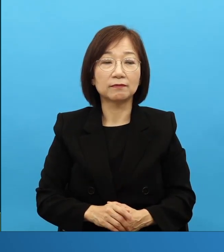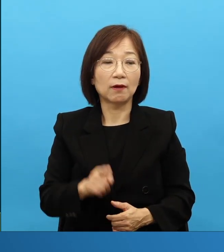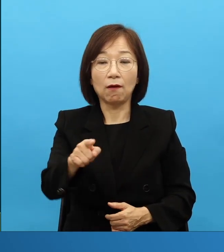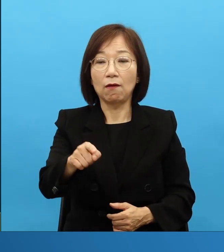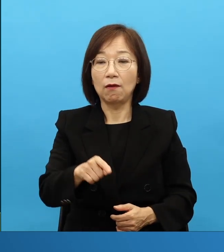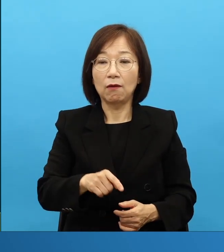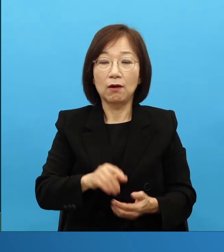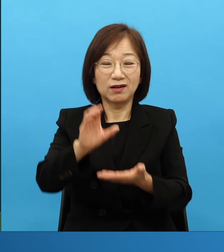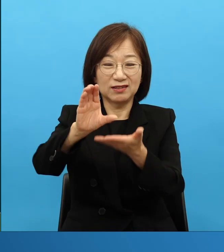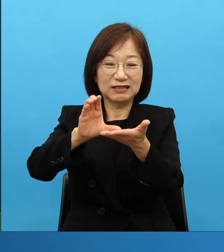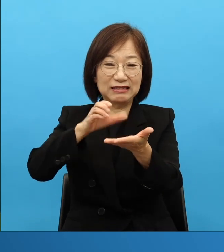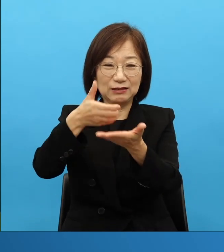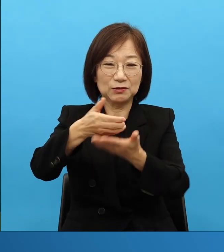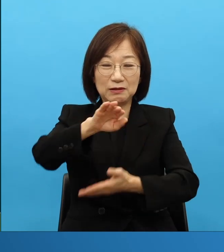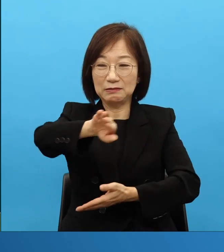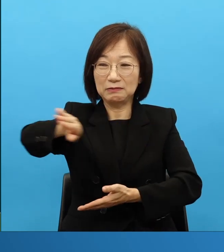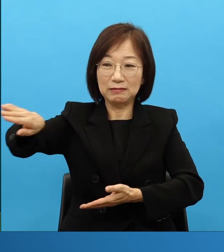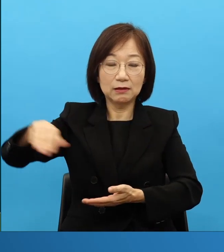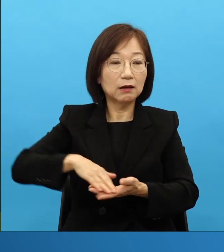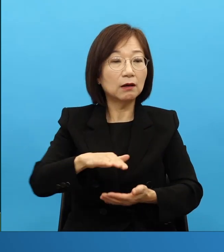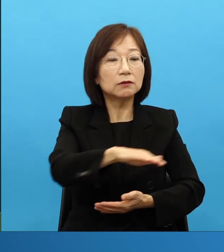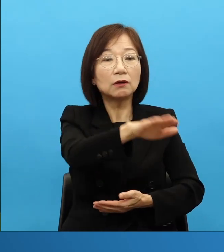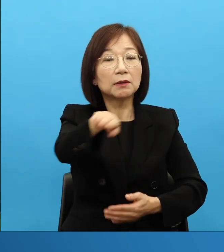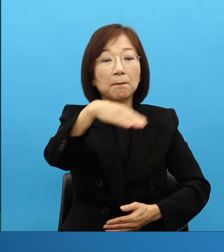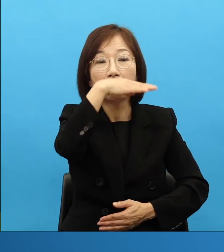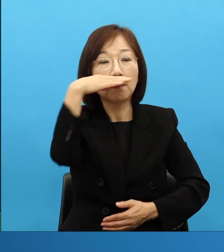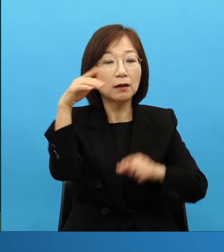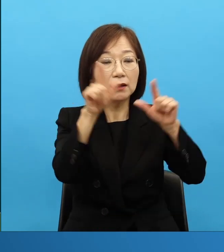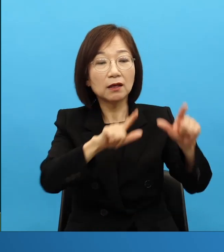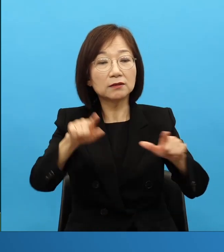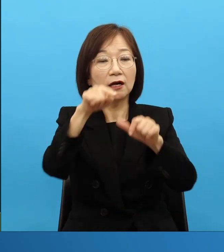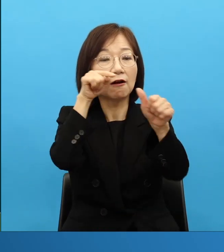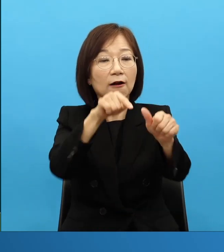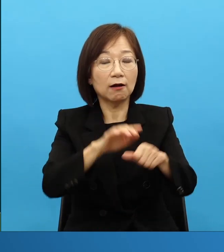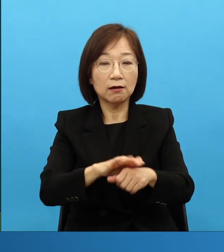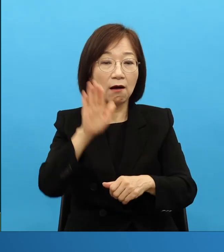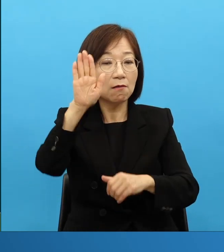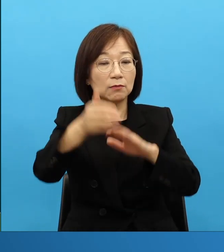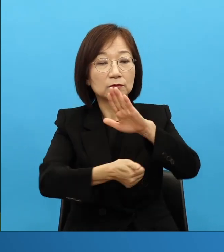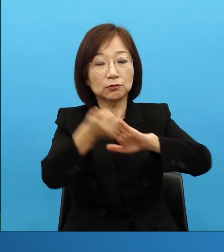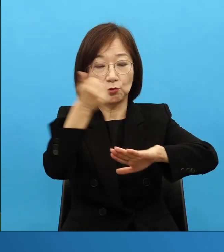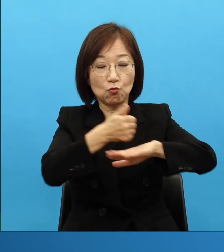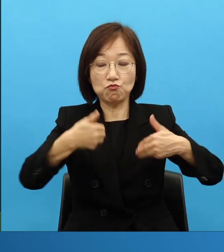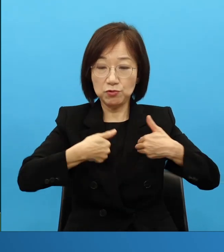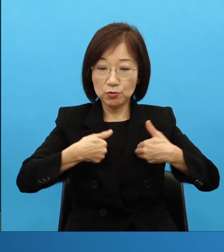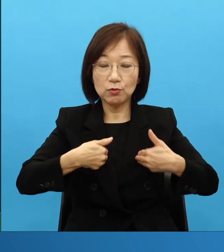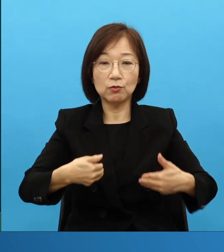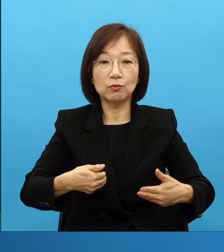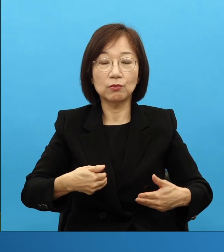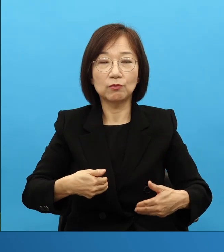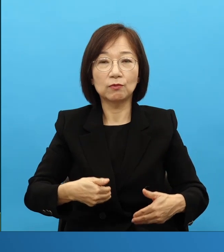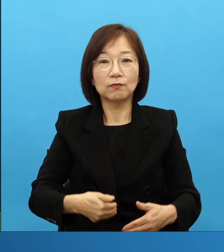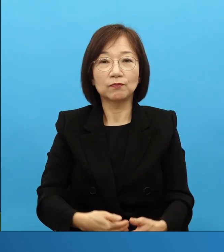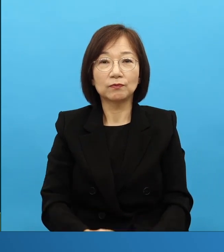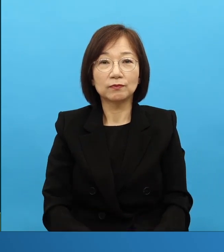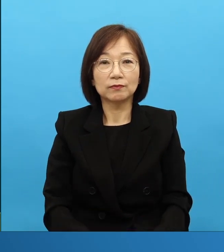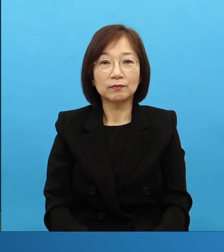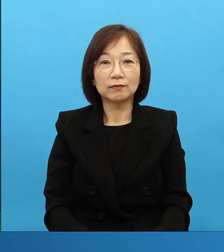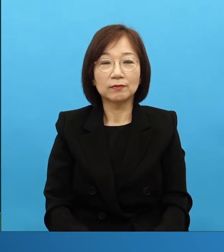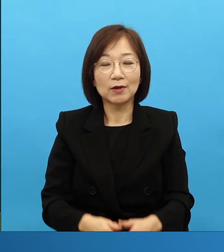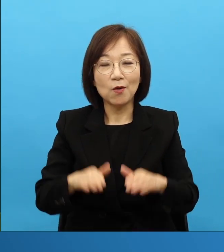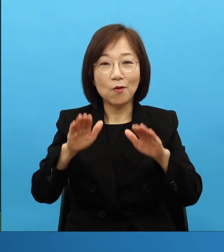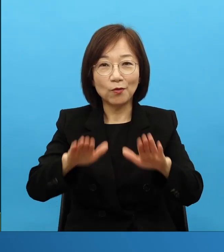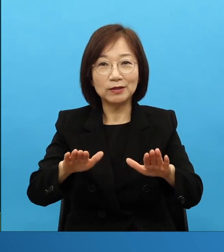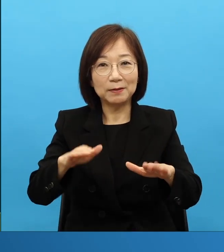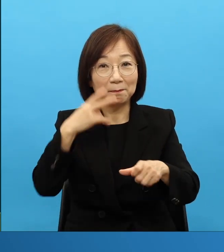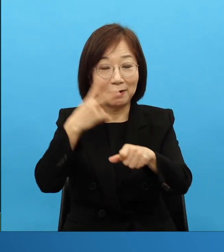될 거 아니야? 성공해야 될 거 아니야? They don't talk about 강조합니다. Christ much at all. You need to live a correct life. You need to follow the laws. 그러니까 오늘 바울이 8절에